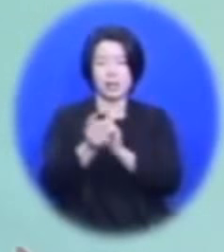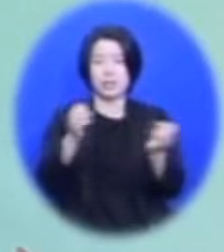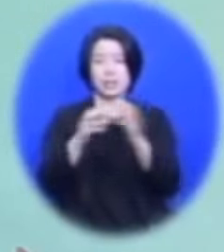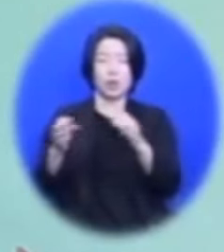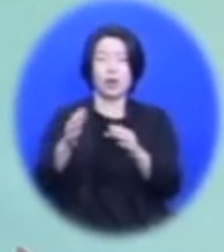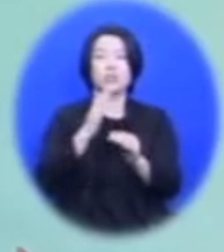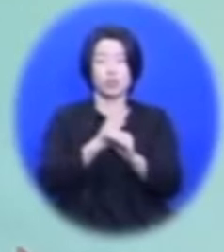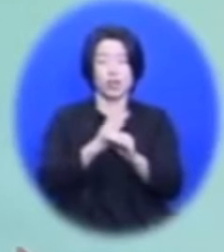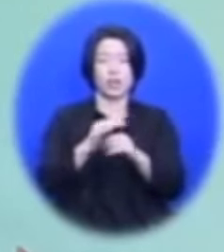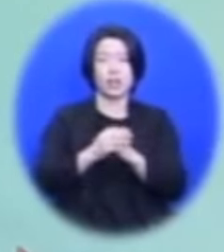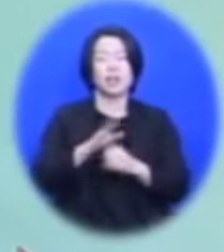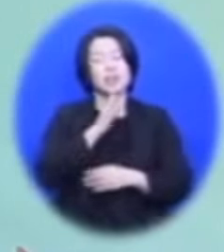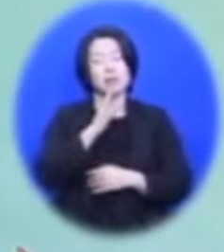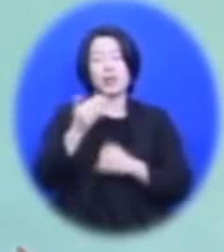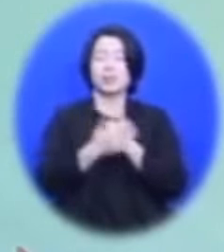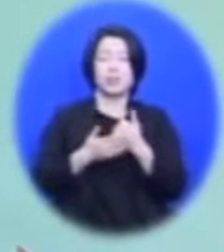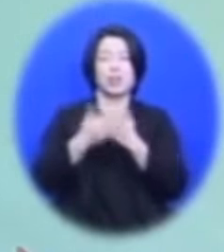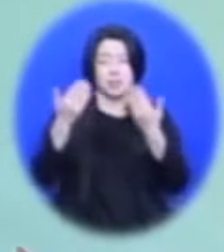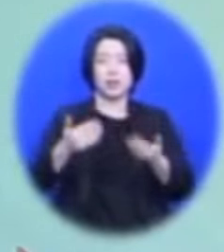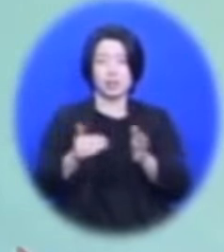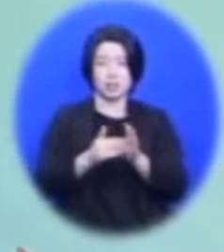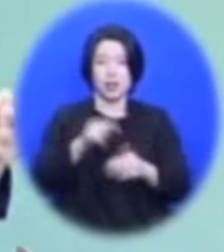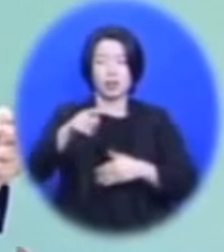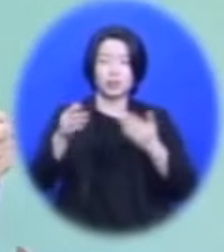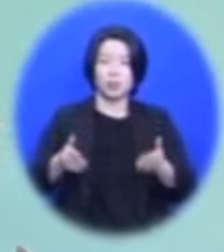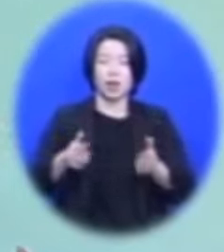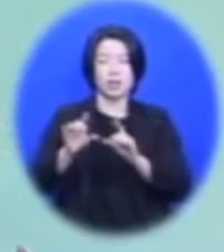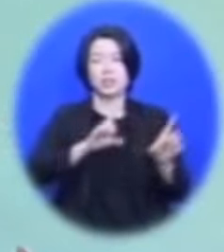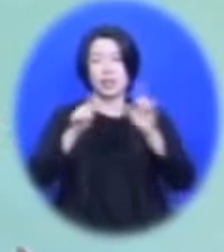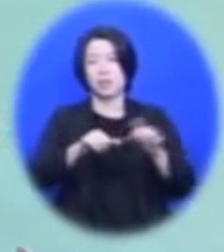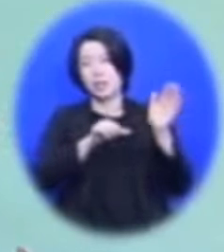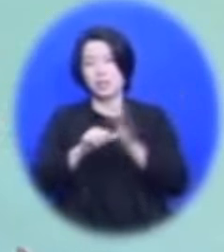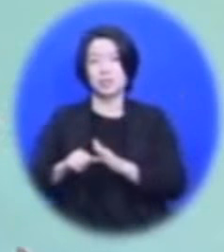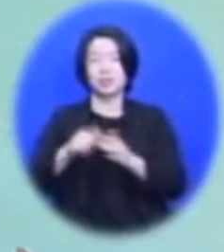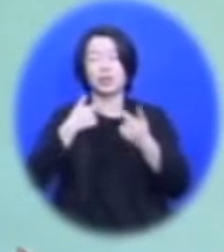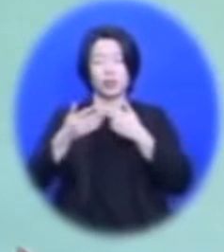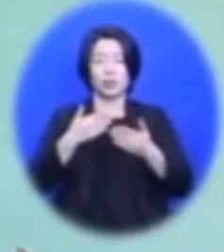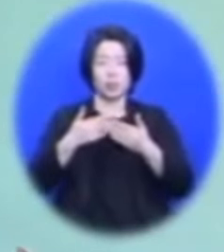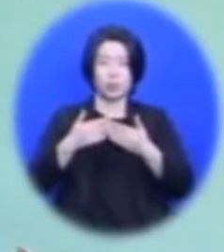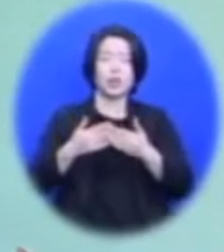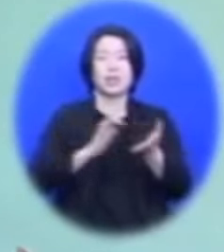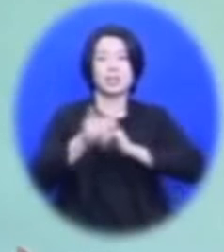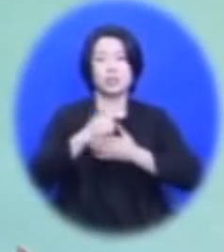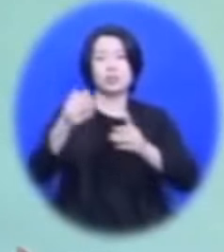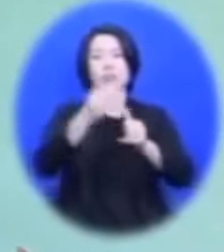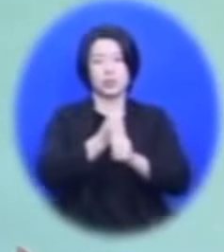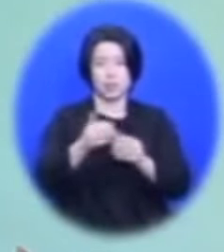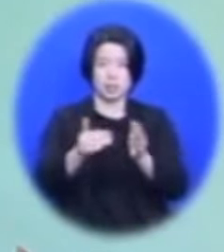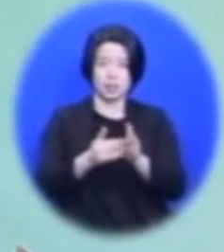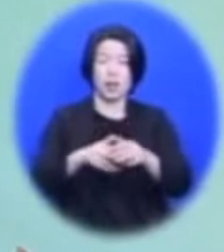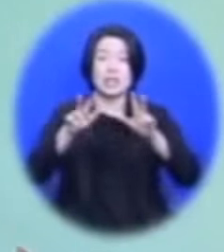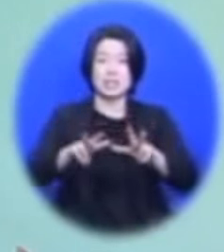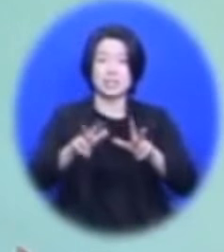나누면서 참 은혜를 받았습니다. 그동안의 삶의 실패를 겪고 그리고 예수를 붙잡았어요. 그리고